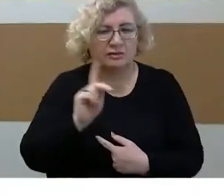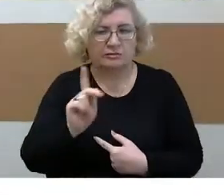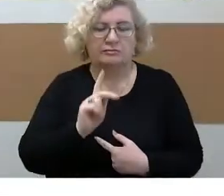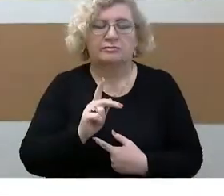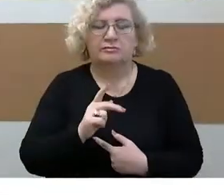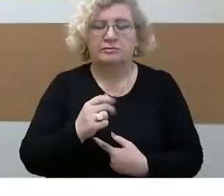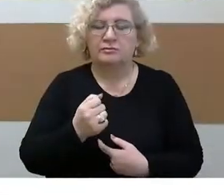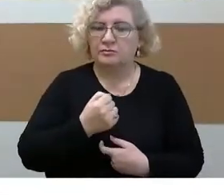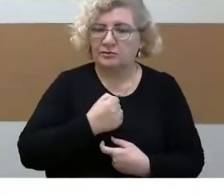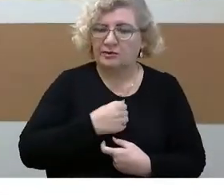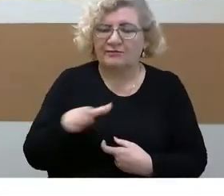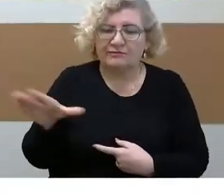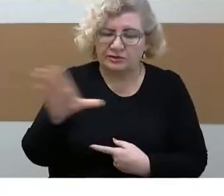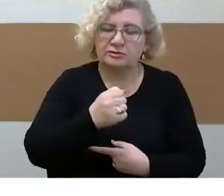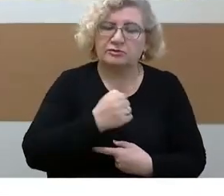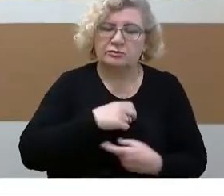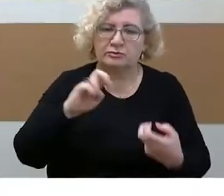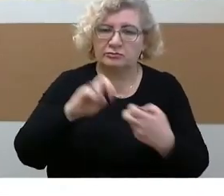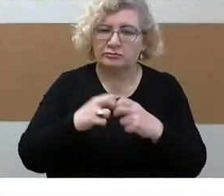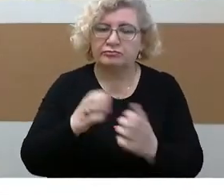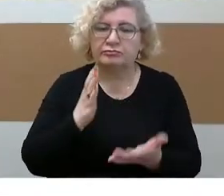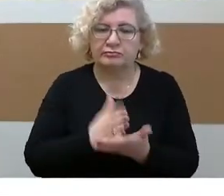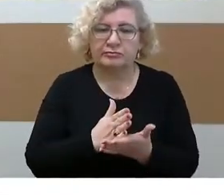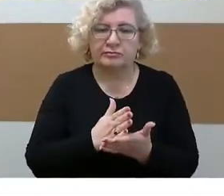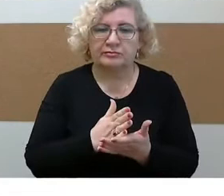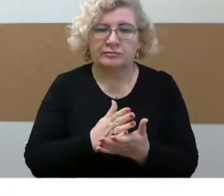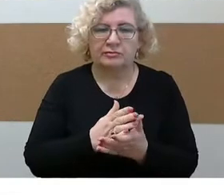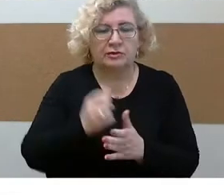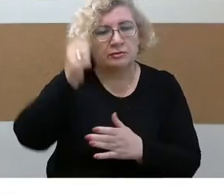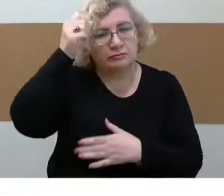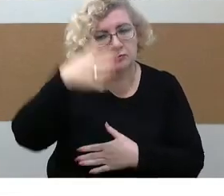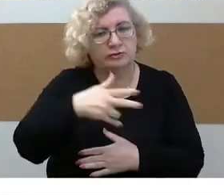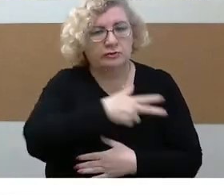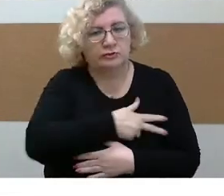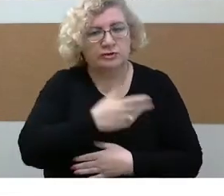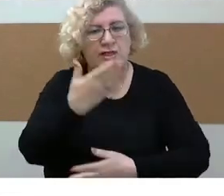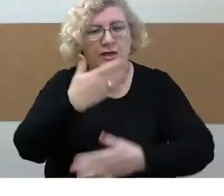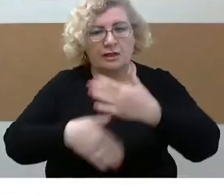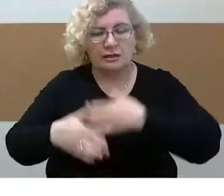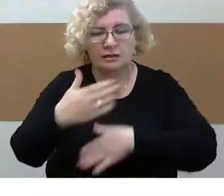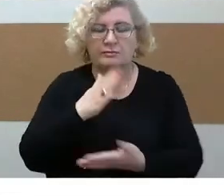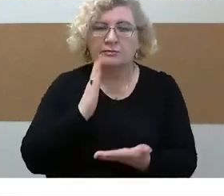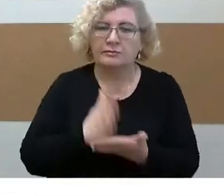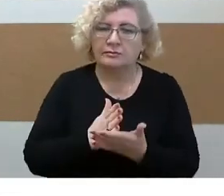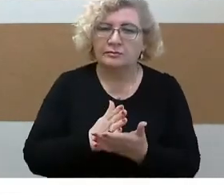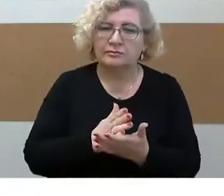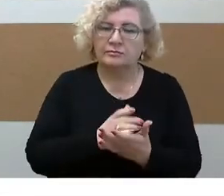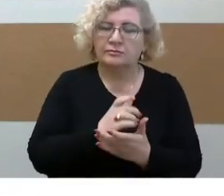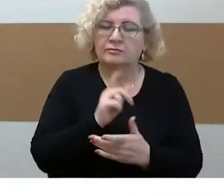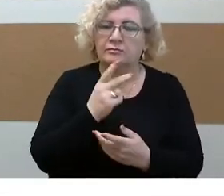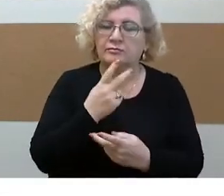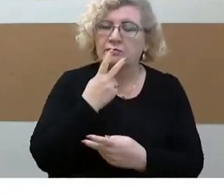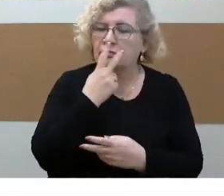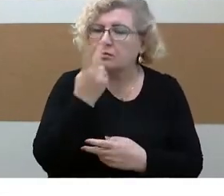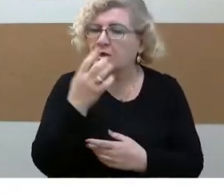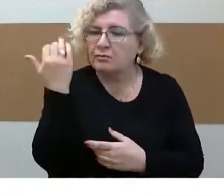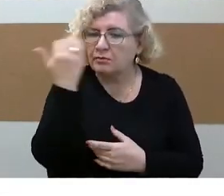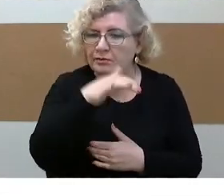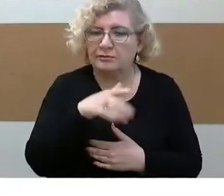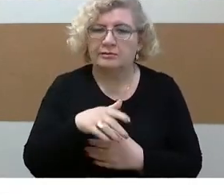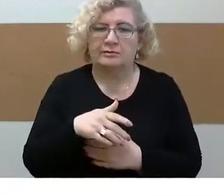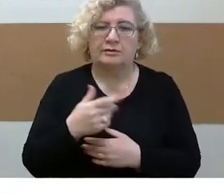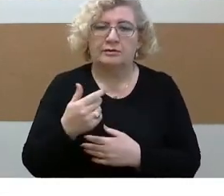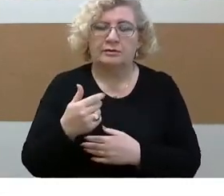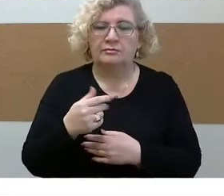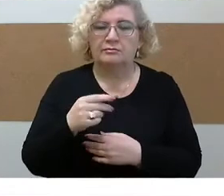sveikatą turime mes visi. Ir psichosocialinė negalė yra labai dažnai nematoma negalė. Ir mes